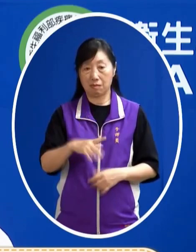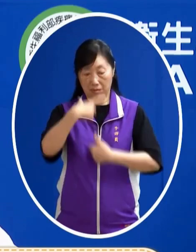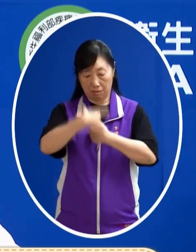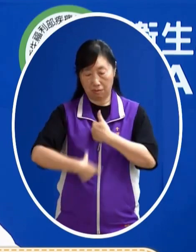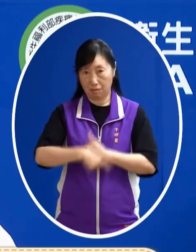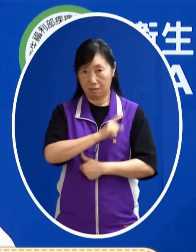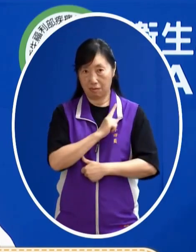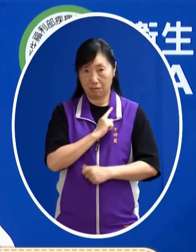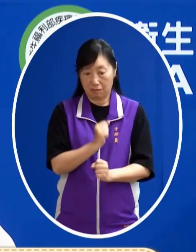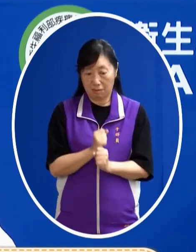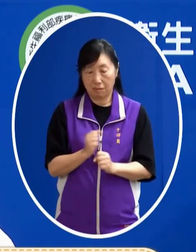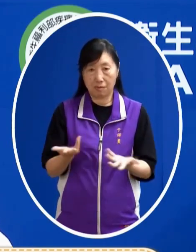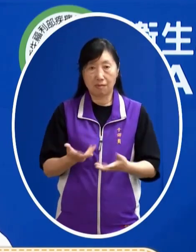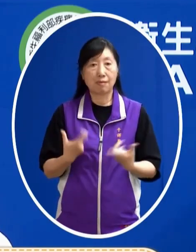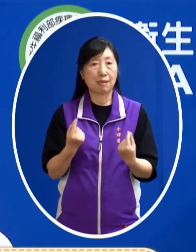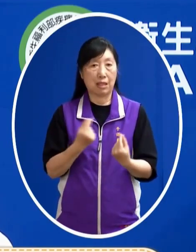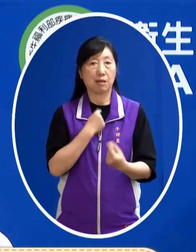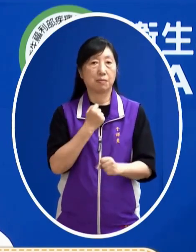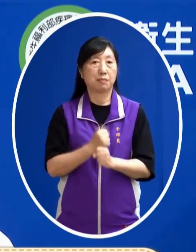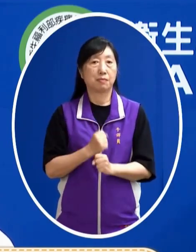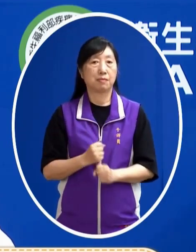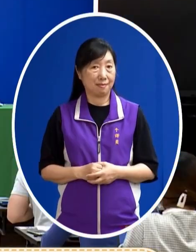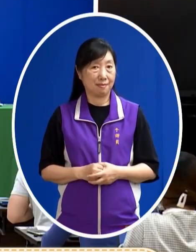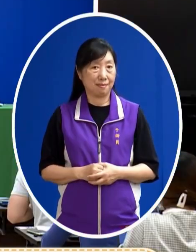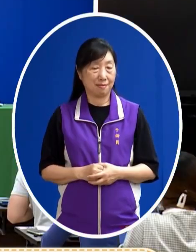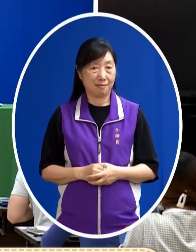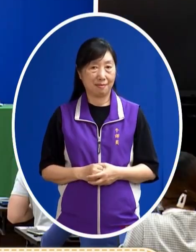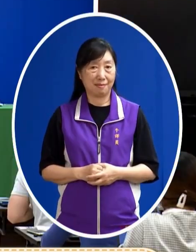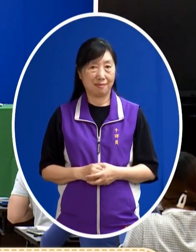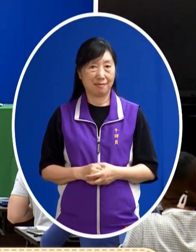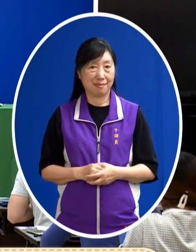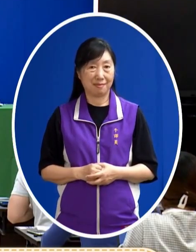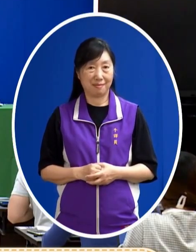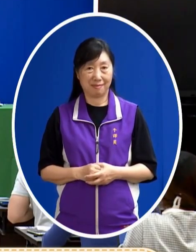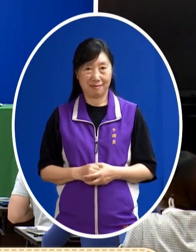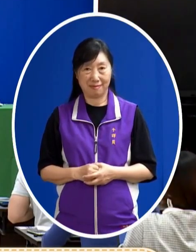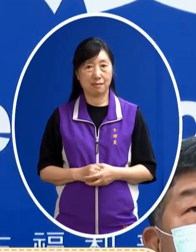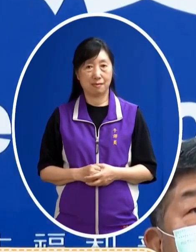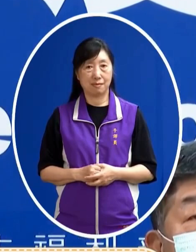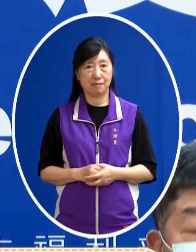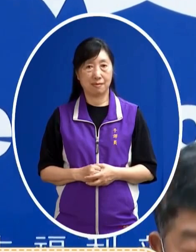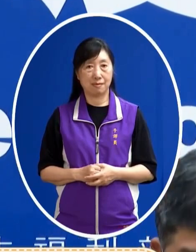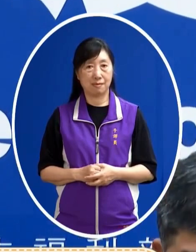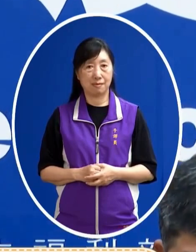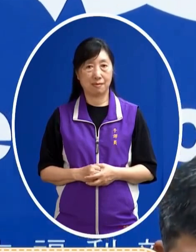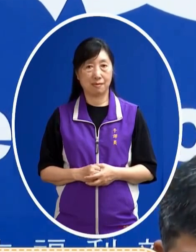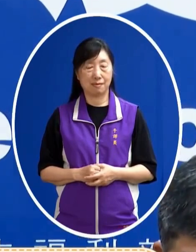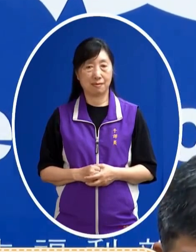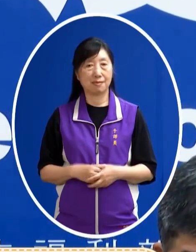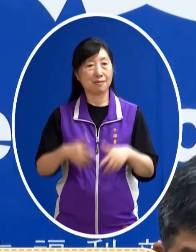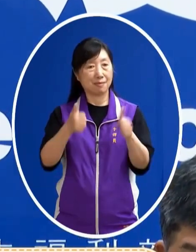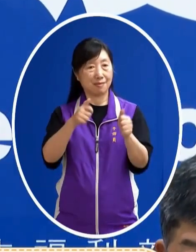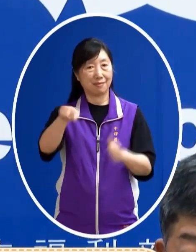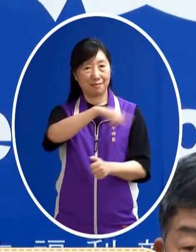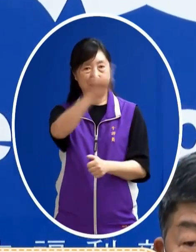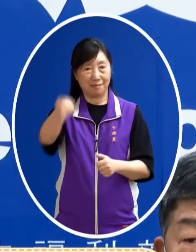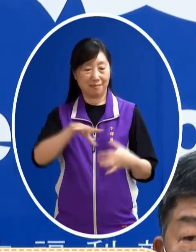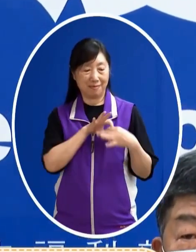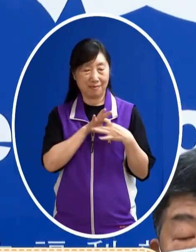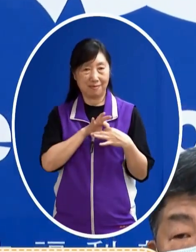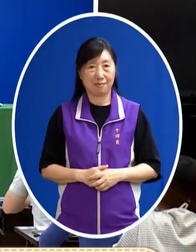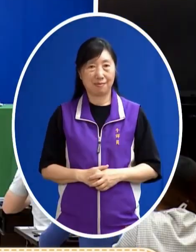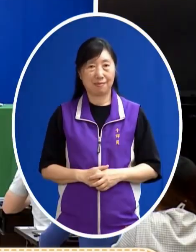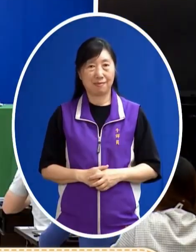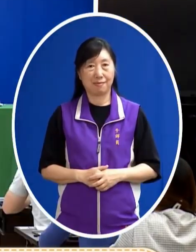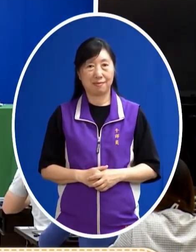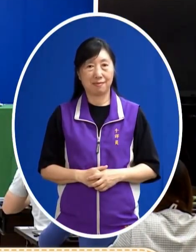扣整人数含内比值的四百二十九例，有三百二十一三人解除隔离。那我有关排查间群起感染事件，